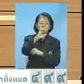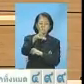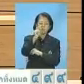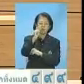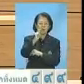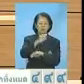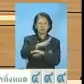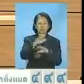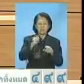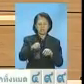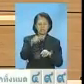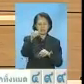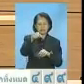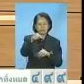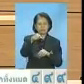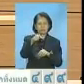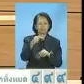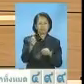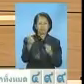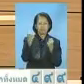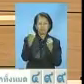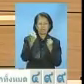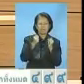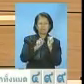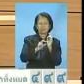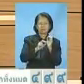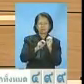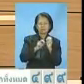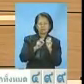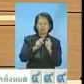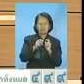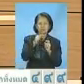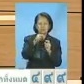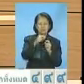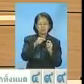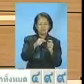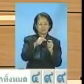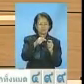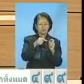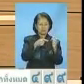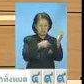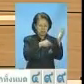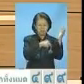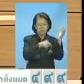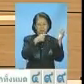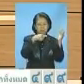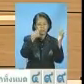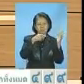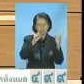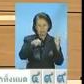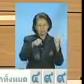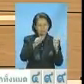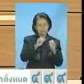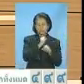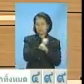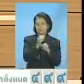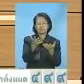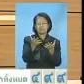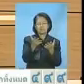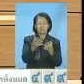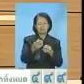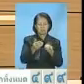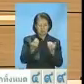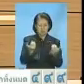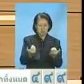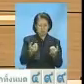ใช่สภาแห่งนี้อำนาจสูงสุดอยู่ที่นั่นถ้าตรงนั้นไม่เซเยสที่นี่ทำอะไรไม่ได้สักอย่างวันนี้คนบ้าน